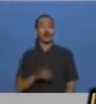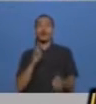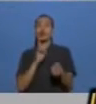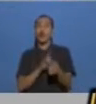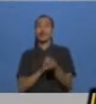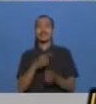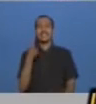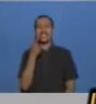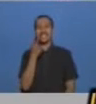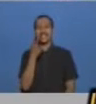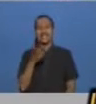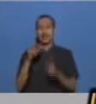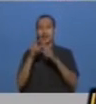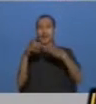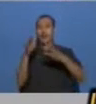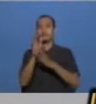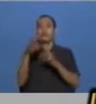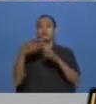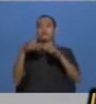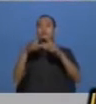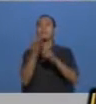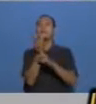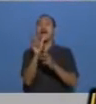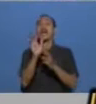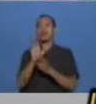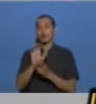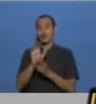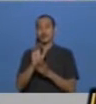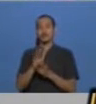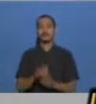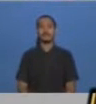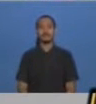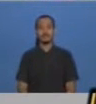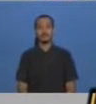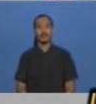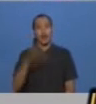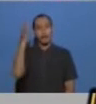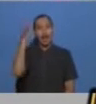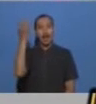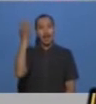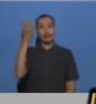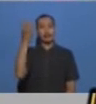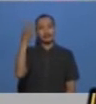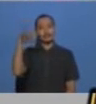MKes. Beliau adalah Kepala Dinas Kesehatan Daerah Istimewa Yogyakarta. Halo, Assalamualaikum Ibu.